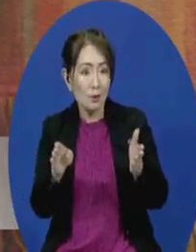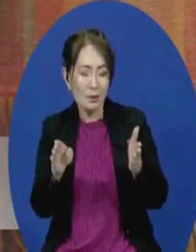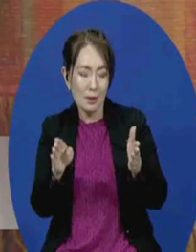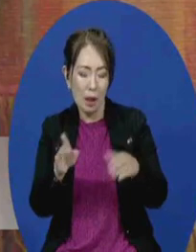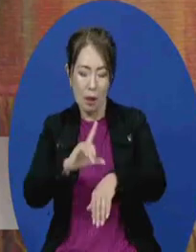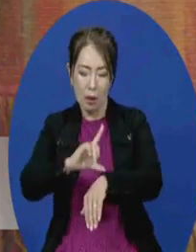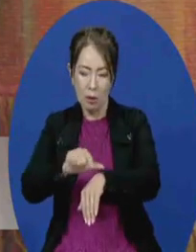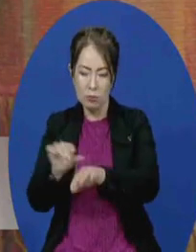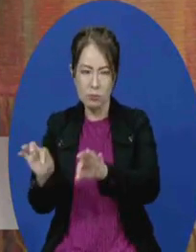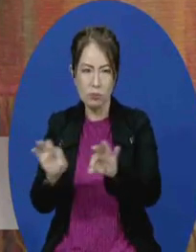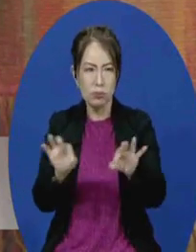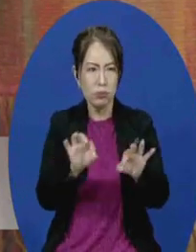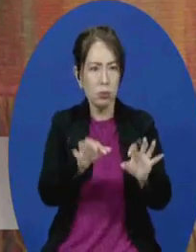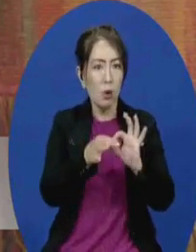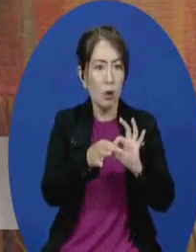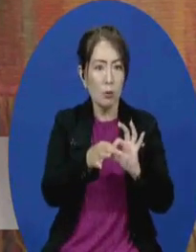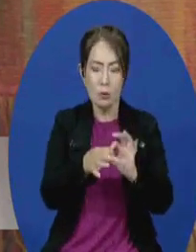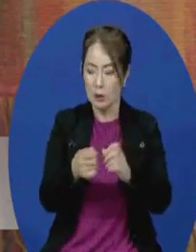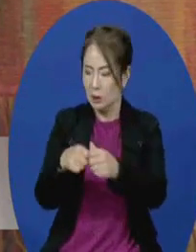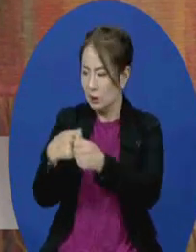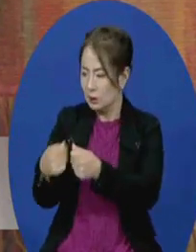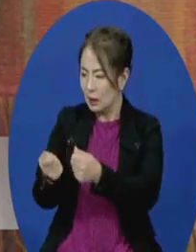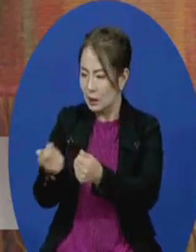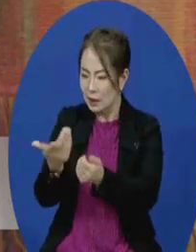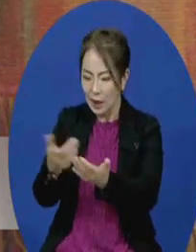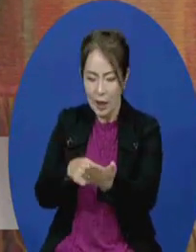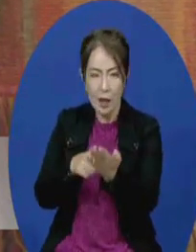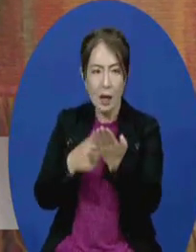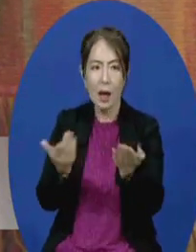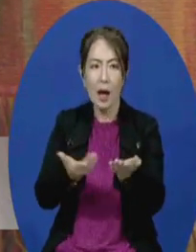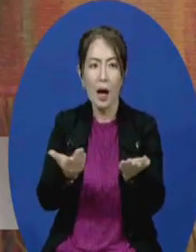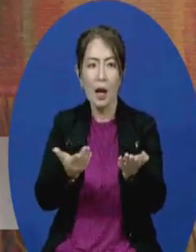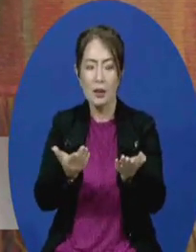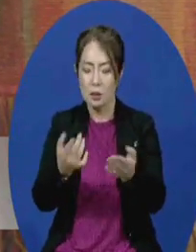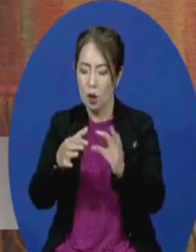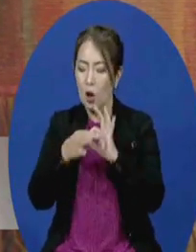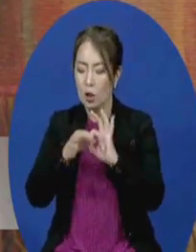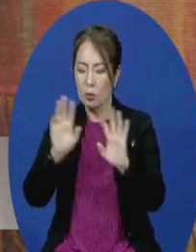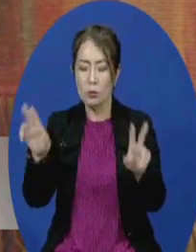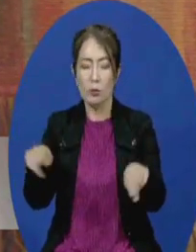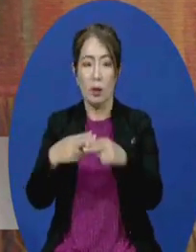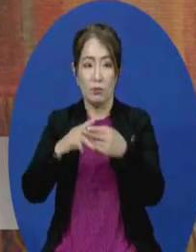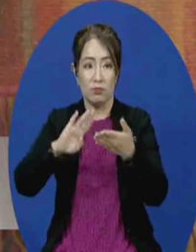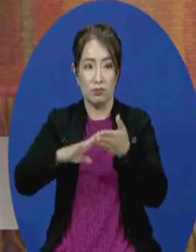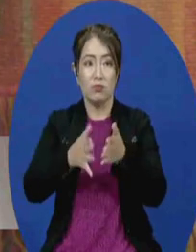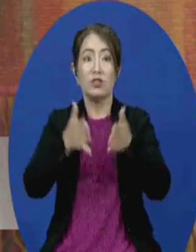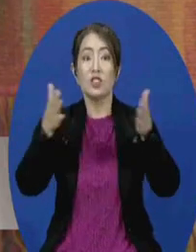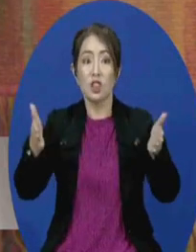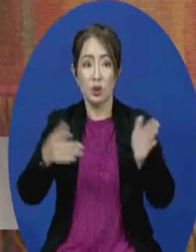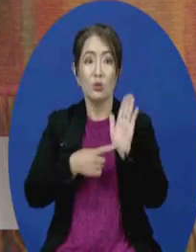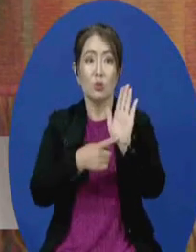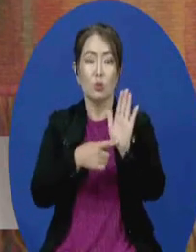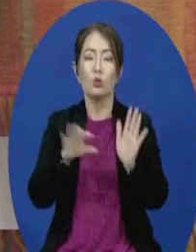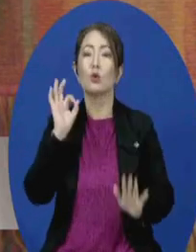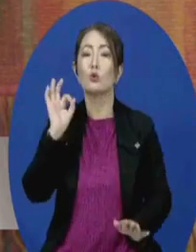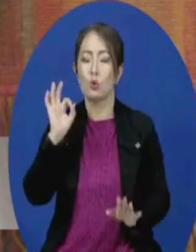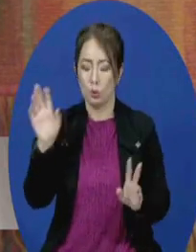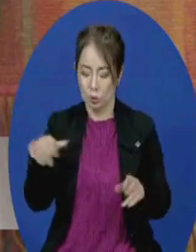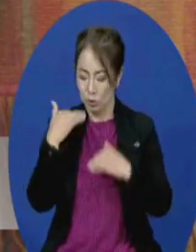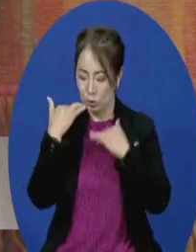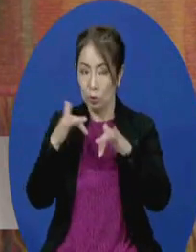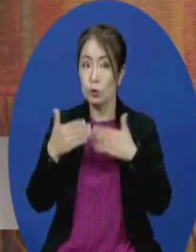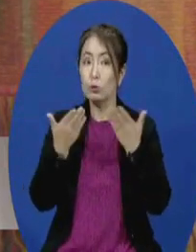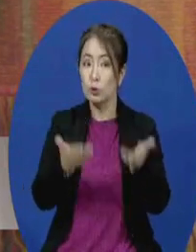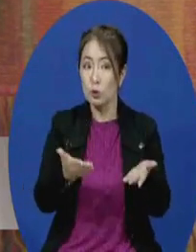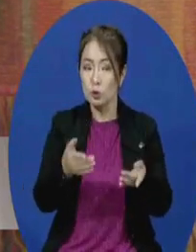хочимдсанаас үүдсэн энэ зардлын хэтрэлт бас юунаас болж шалтгаалаа гэсэн дэлгэрэнгүй дүгнэлтийг бас гаргах нь зүйтэй байна гэсэн бол зөвлөмжийг өгсөн байгаа.